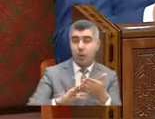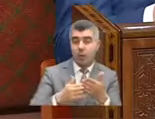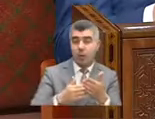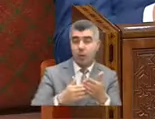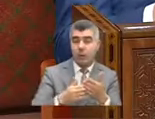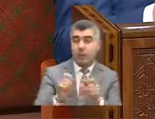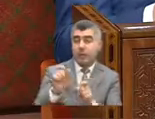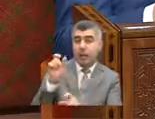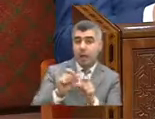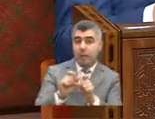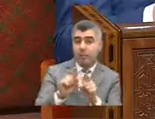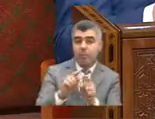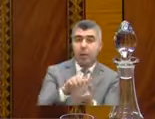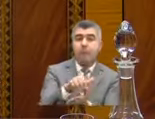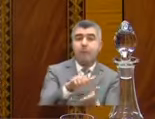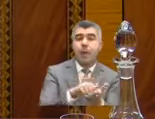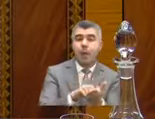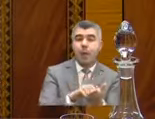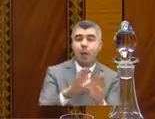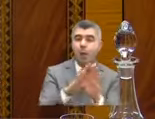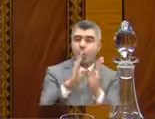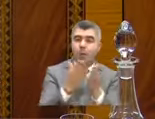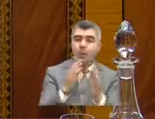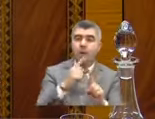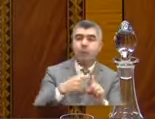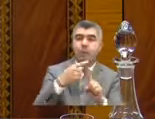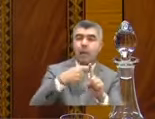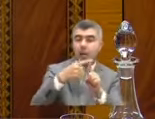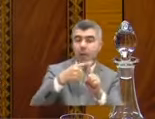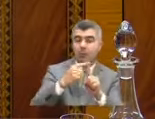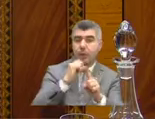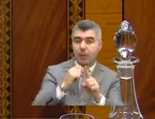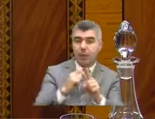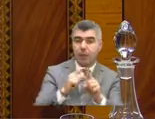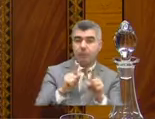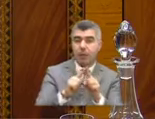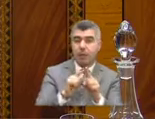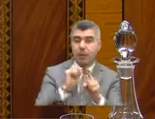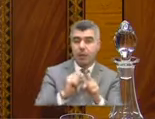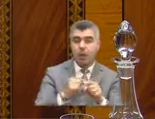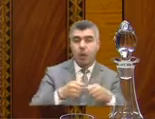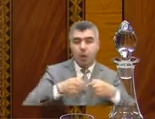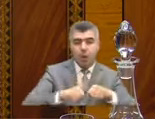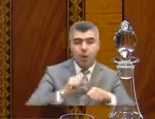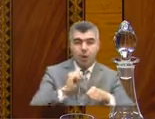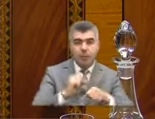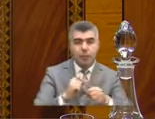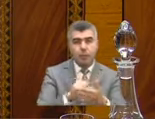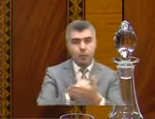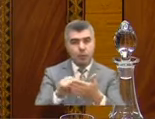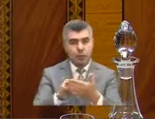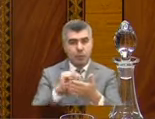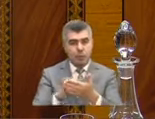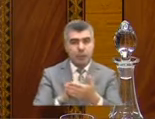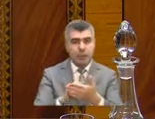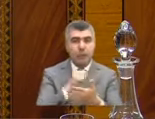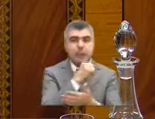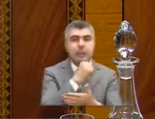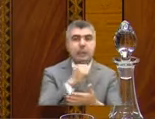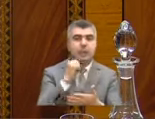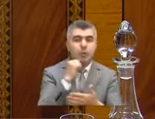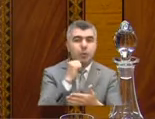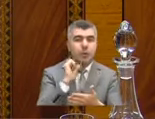للإنسان والعجول، إضافة إلى تلك المطبقة على مادتي الأرز الأسمر المستورد وزيت